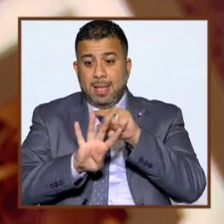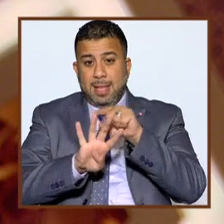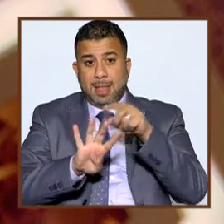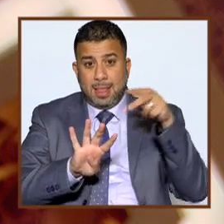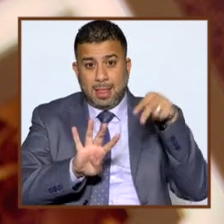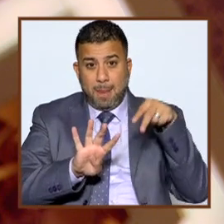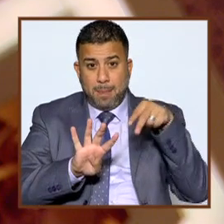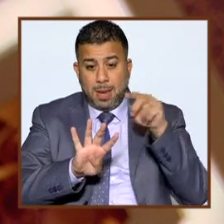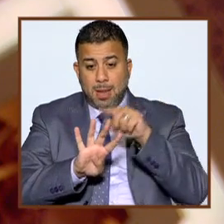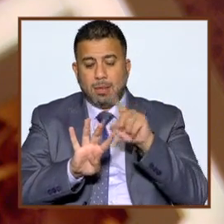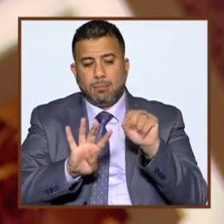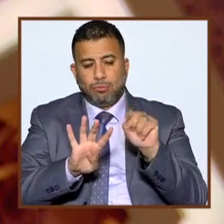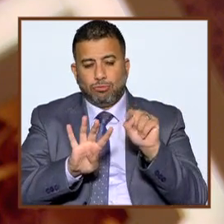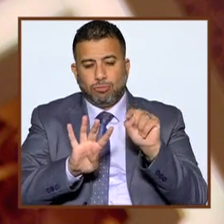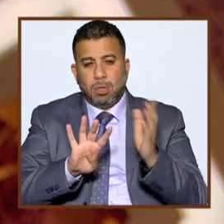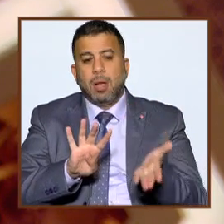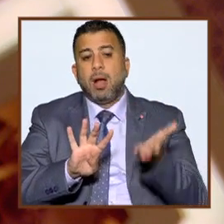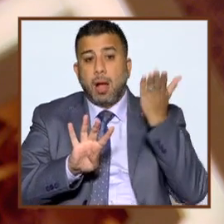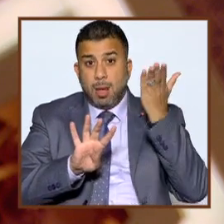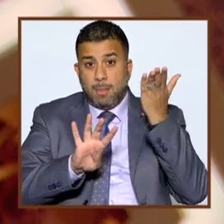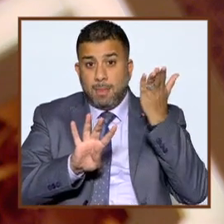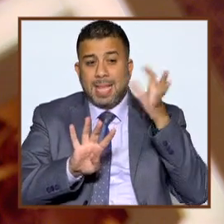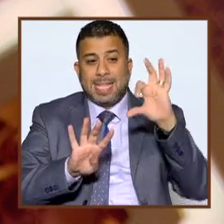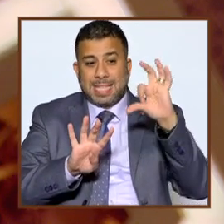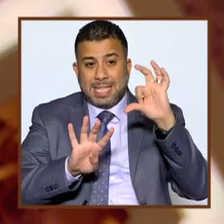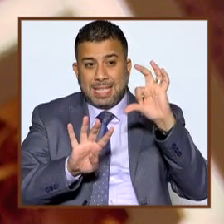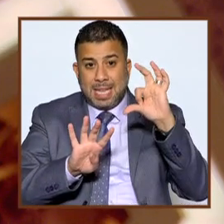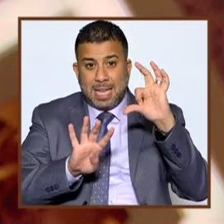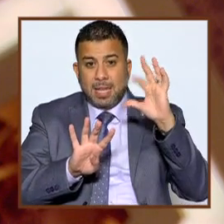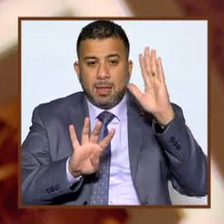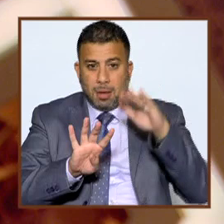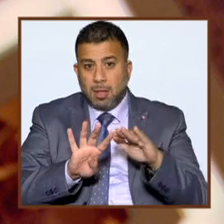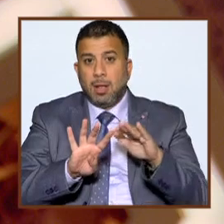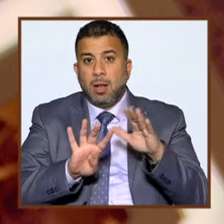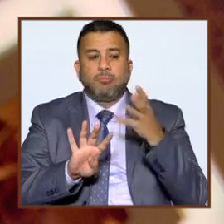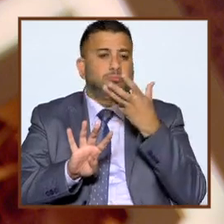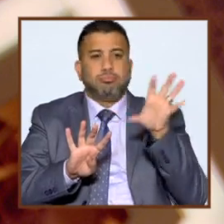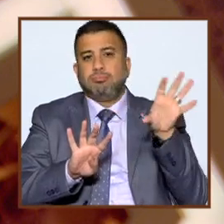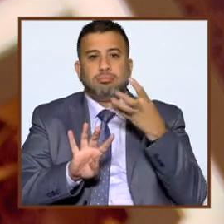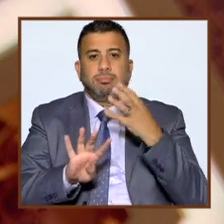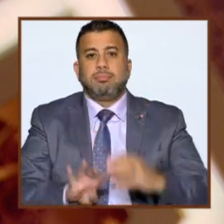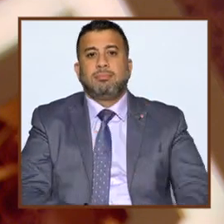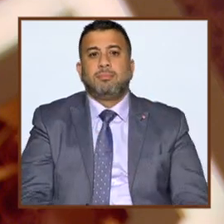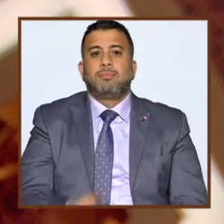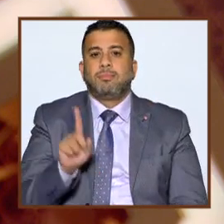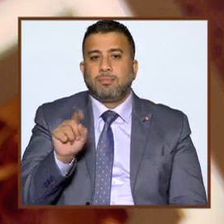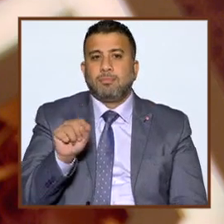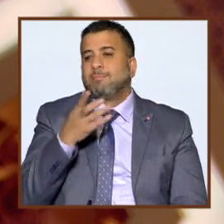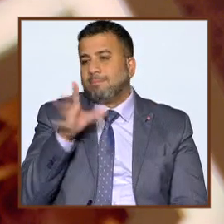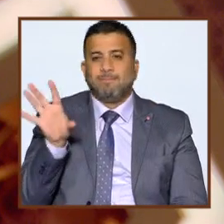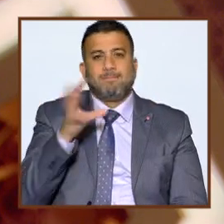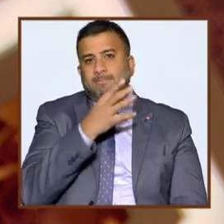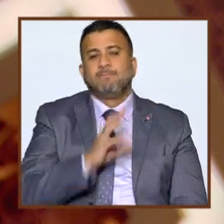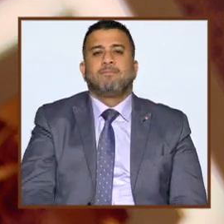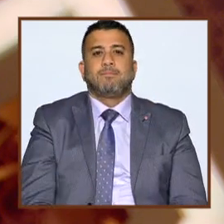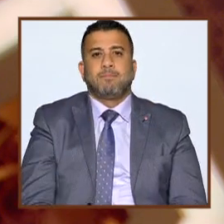جلس للتشهد ثم قام ثم أتى بالركعة التاسعة وسلم صلى الله عليه وسلم، يعني جلس للتشهد